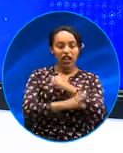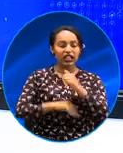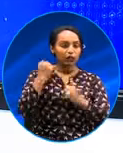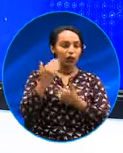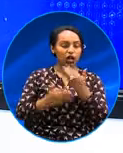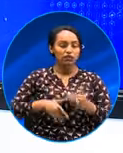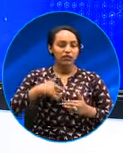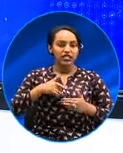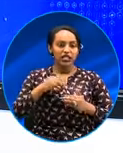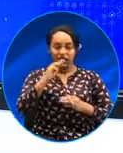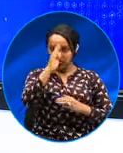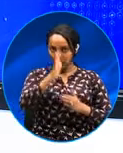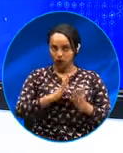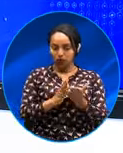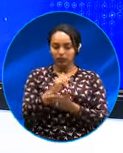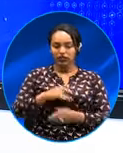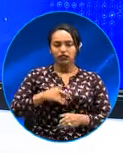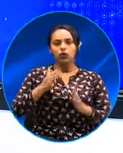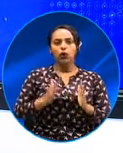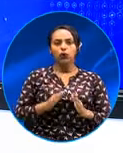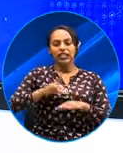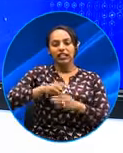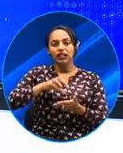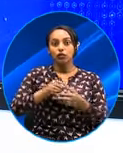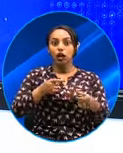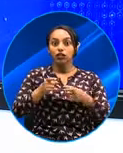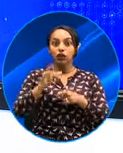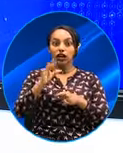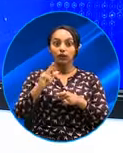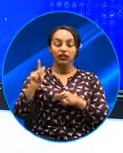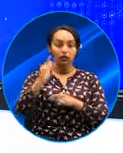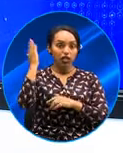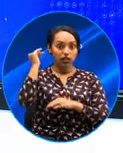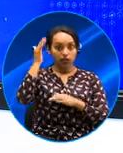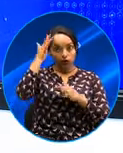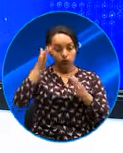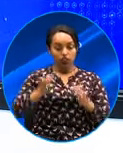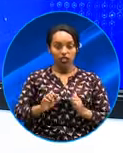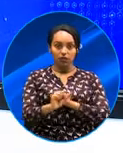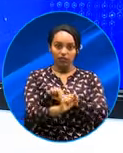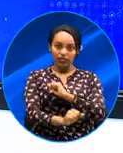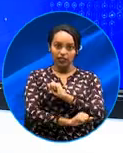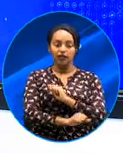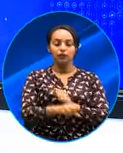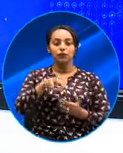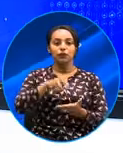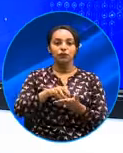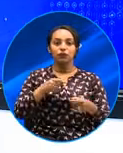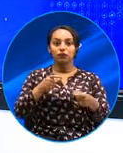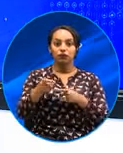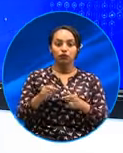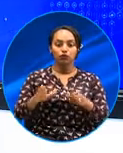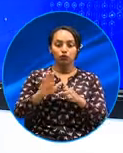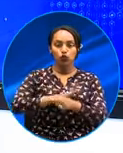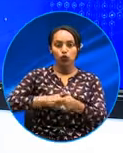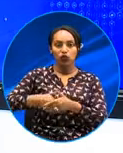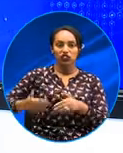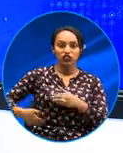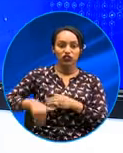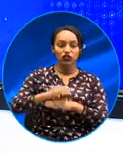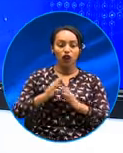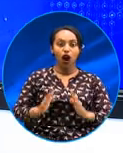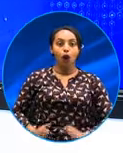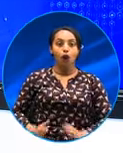ስሜትና የሰብአዊ መብት ተቆርቋሪነት የከተማ አስተዳደሩ ካቢኔ ባሳለፈው ውሳኔ መሰረት በከተማ አስተዳደሩ ሙሉ ወጪ